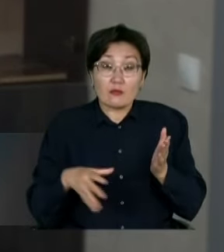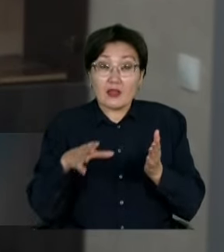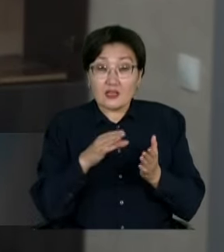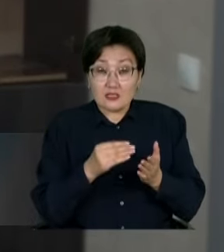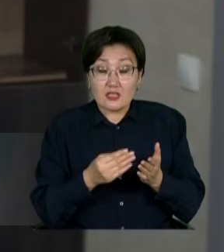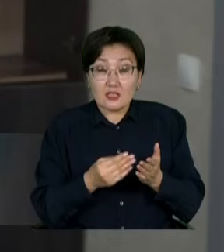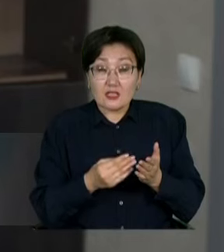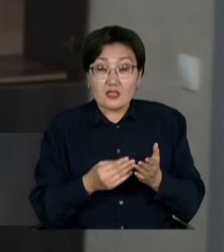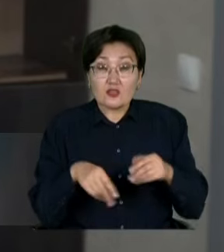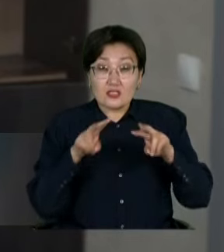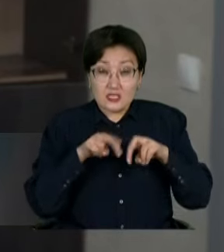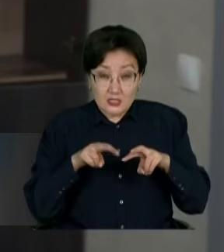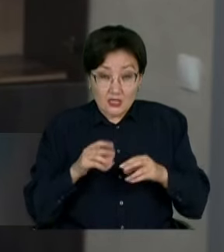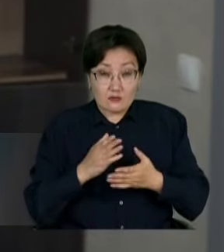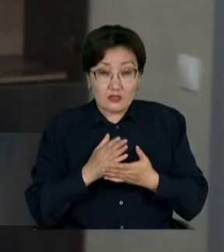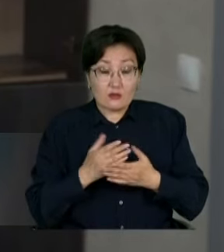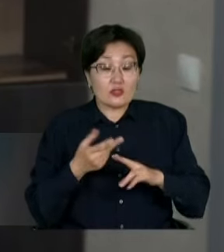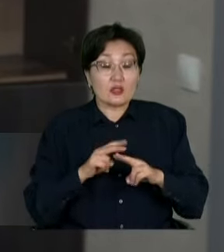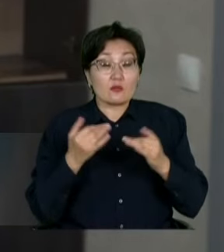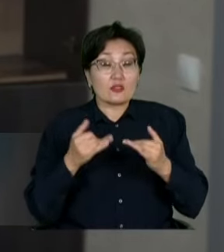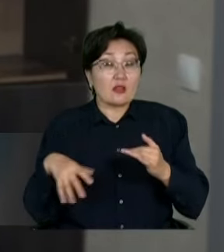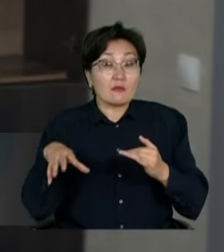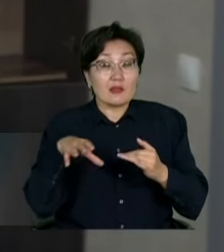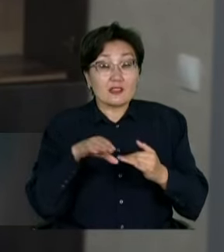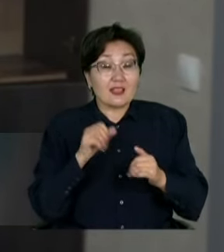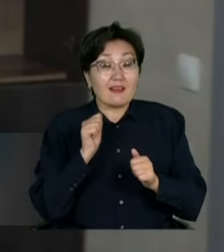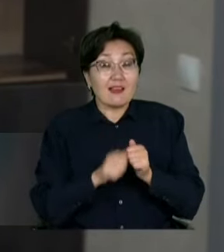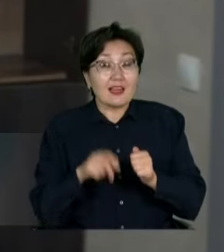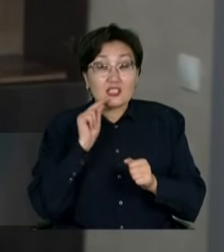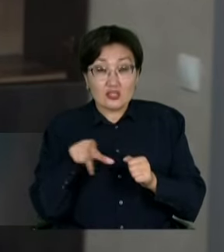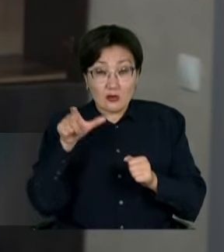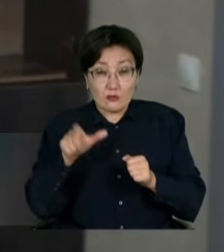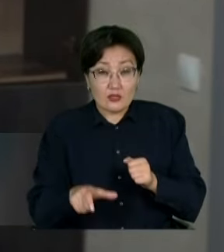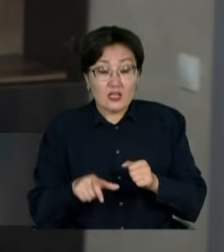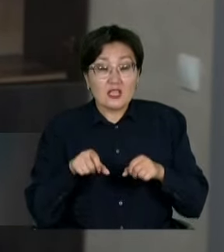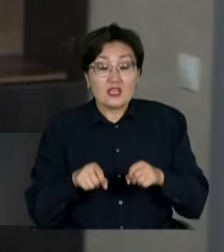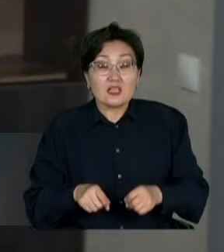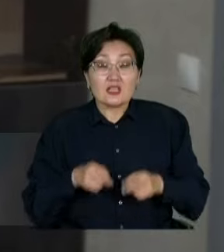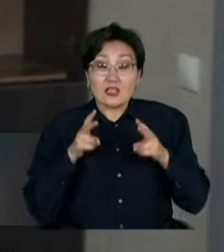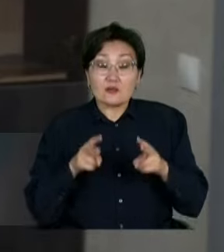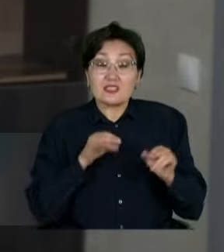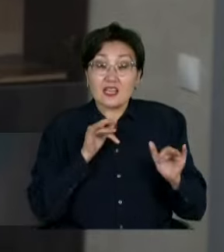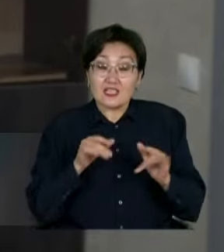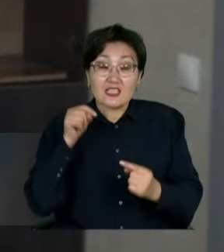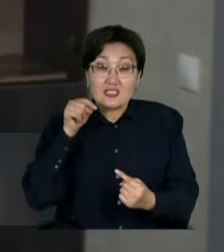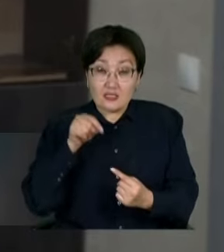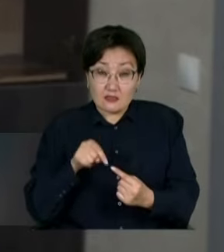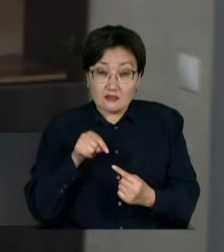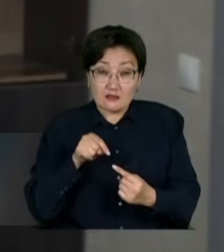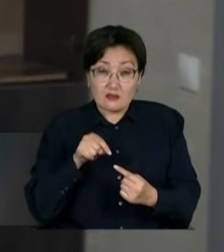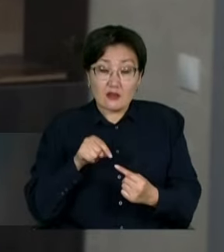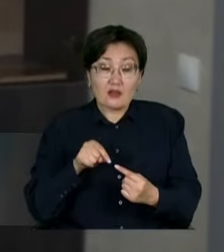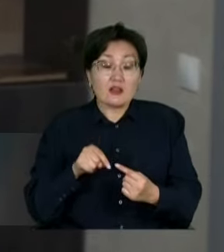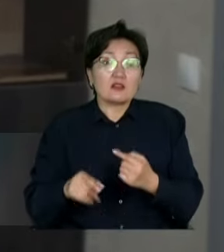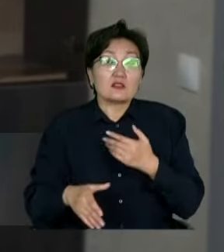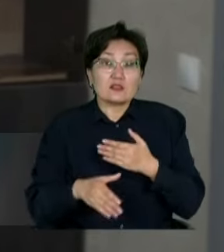таңда зерделеніп жатыр. Ол бойынша қазір барлығына әр қайсысына өзінің қылмыстың осы шеңберінде бойында